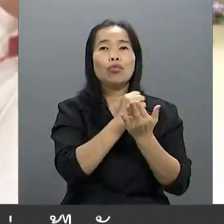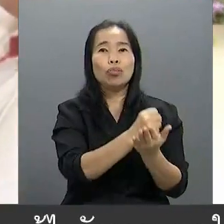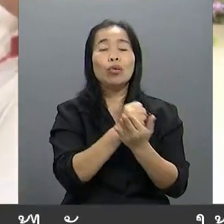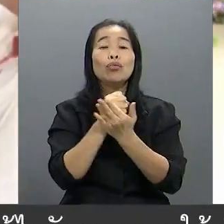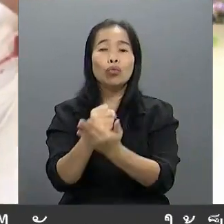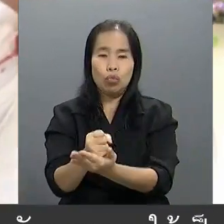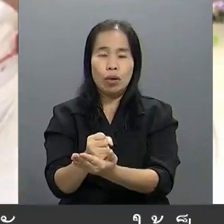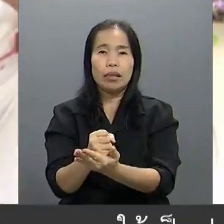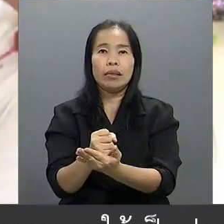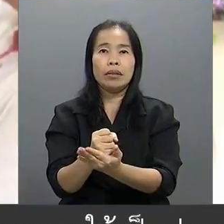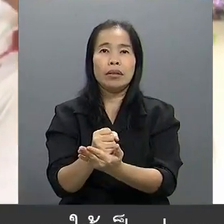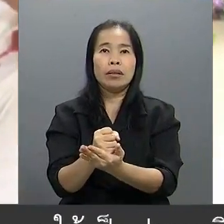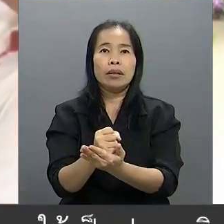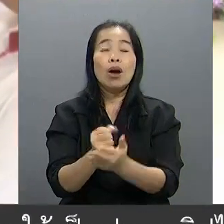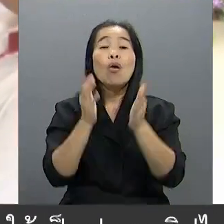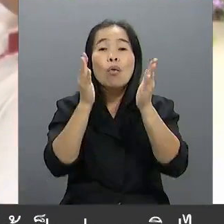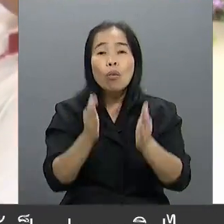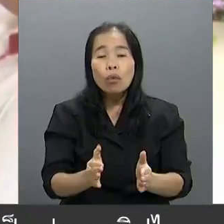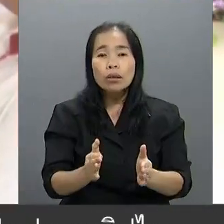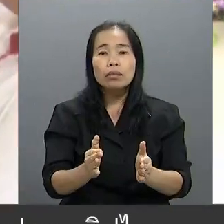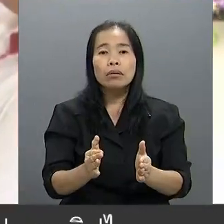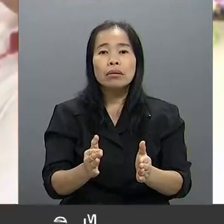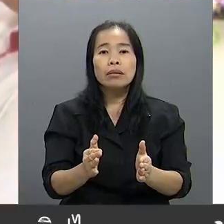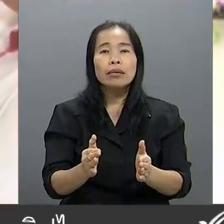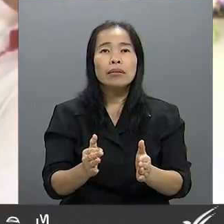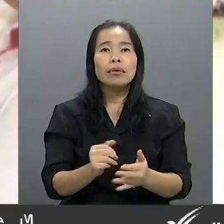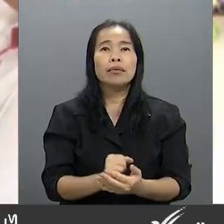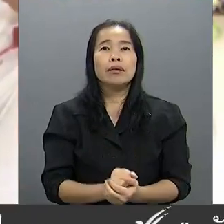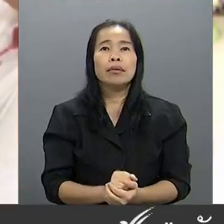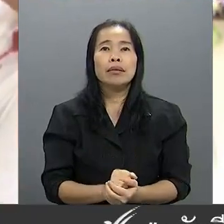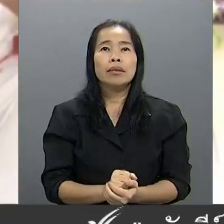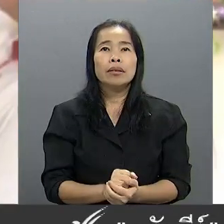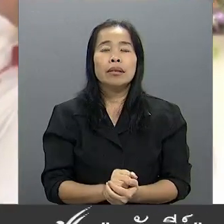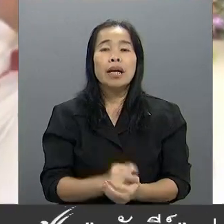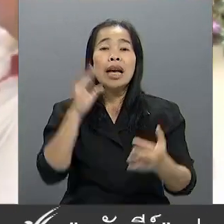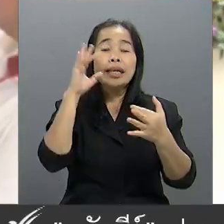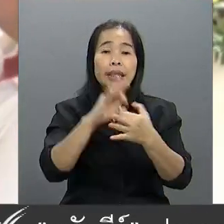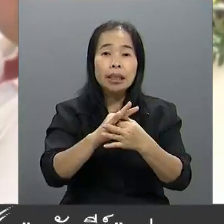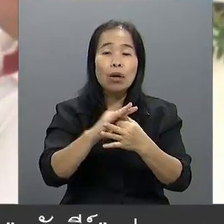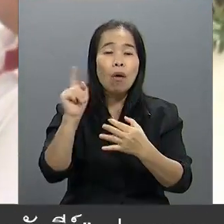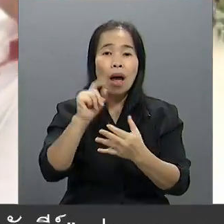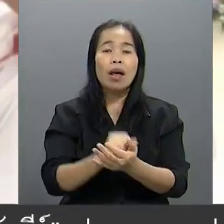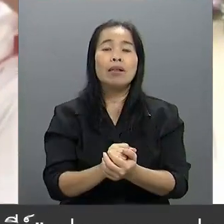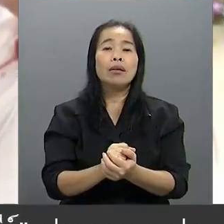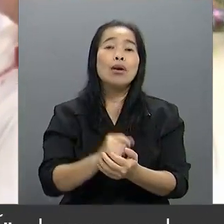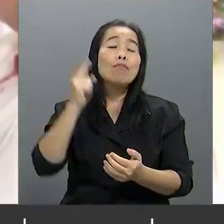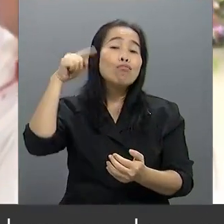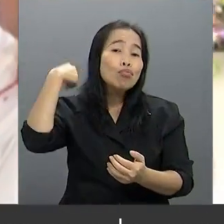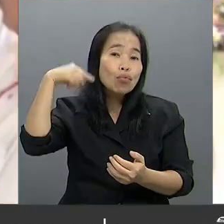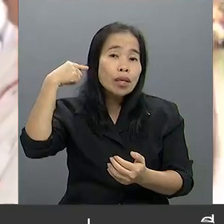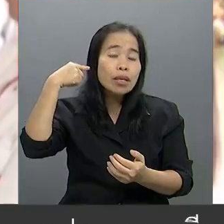ผู้มีผลกระทบจากความรุนแรงในภาคใต้ทั้งแม่และเด็กโด